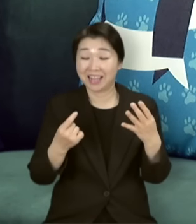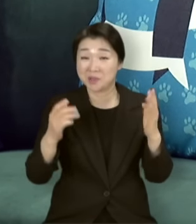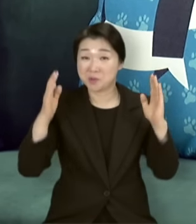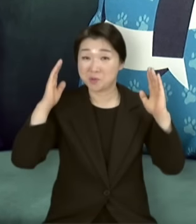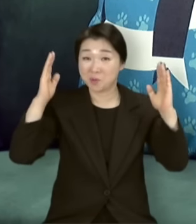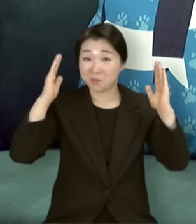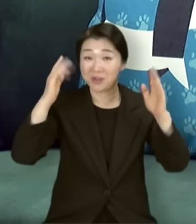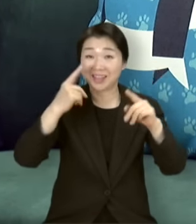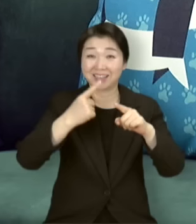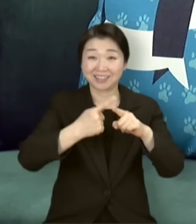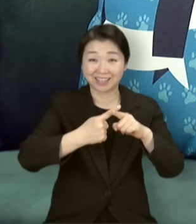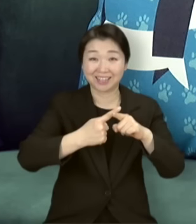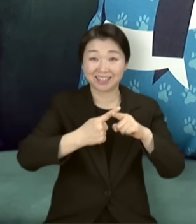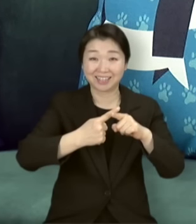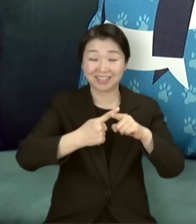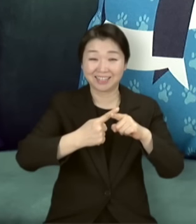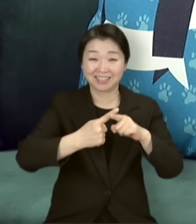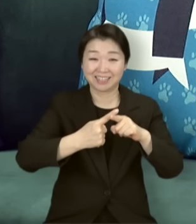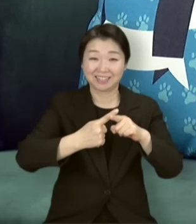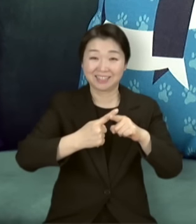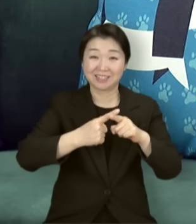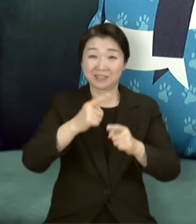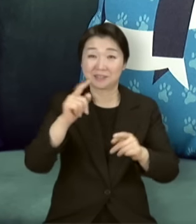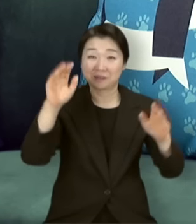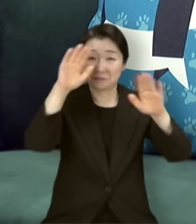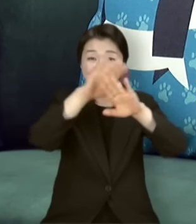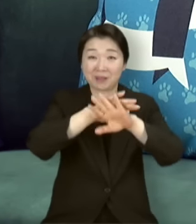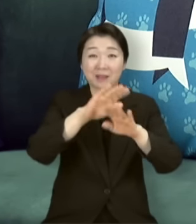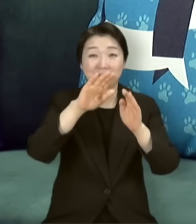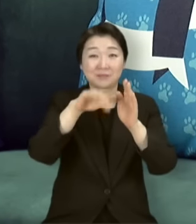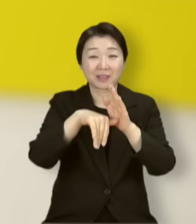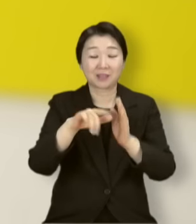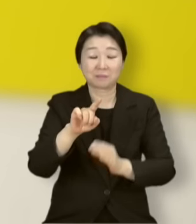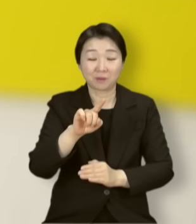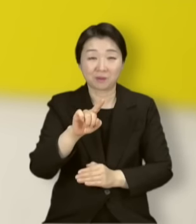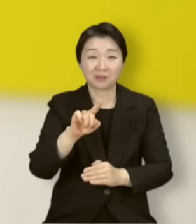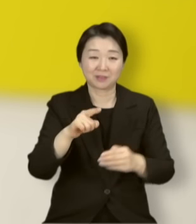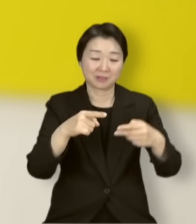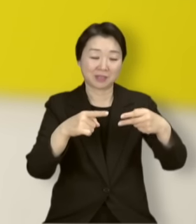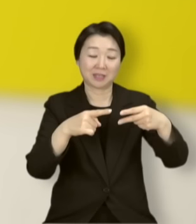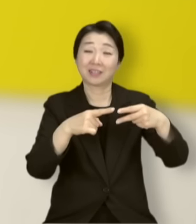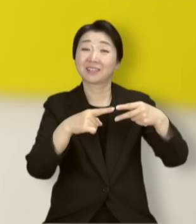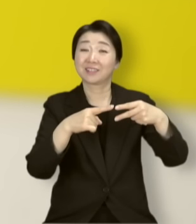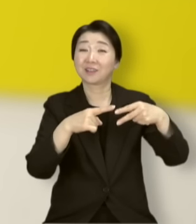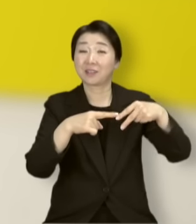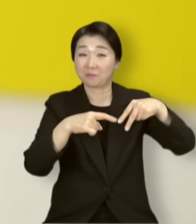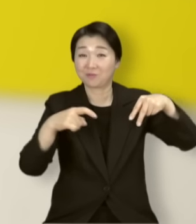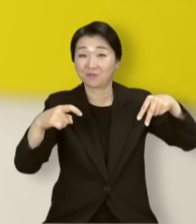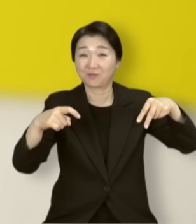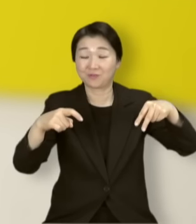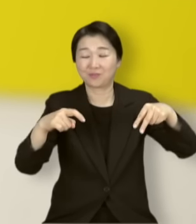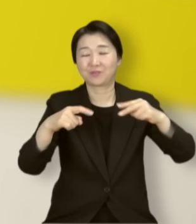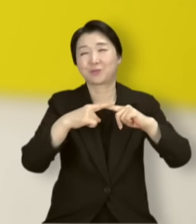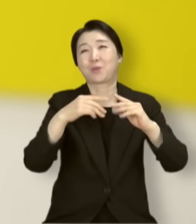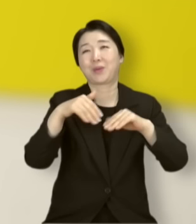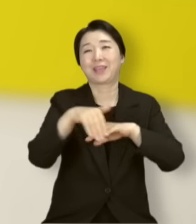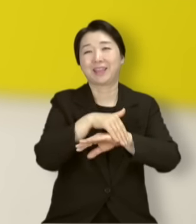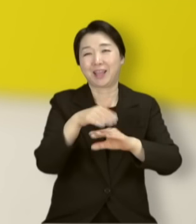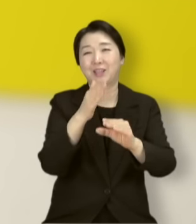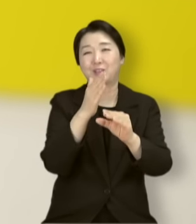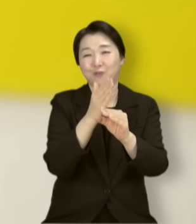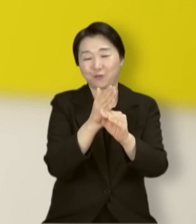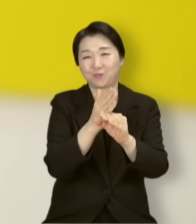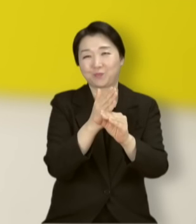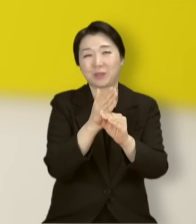공부하다가 예. 그다음에 저녁 때 되면 잠깐 저희 서대문 교회를 다녔거든요. 네, 네. 교회 와서 기도하고 예.